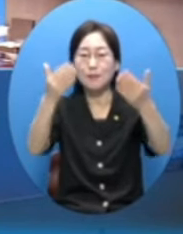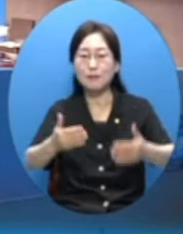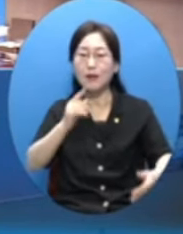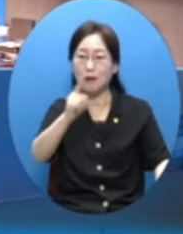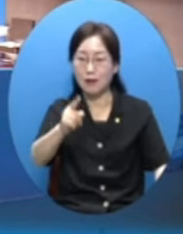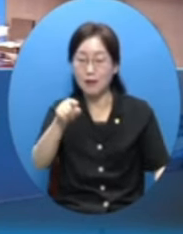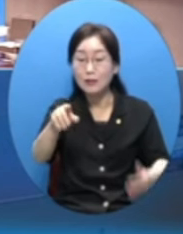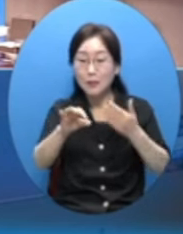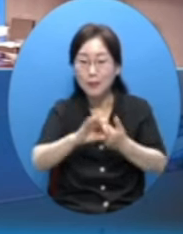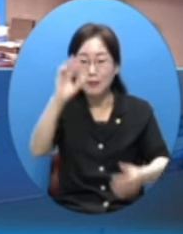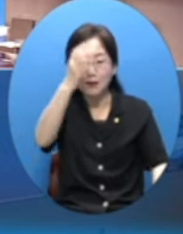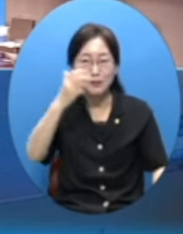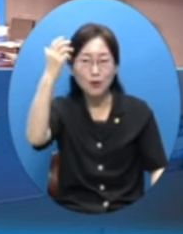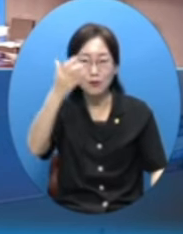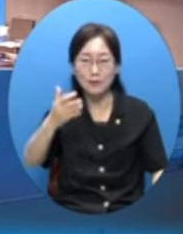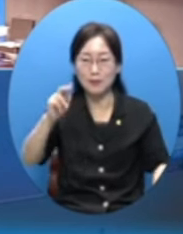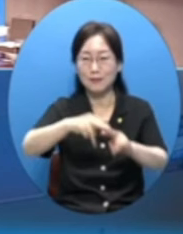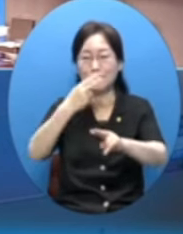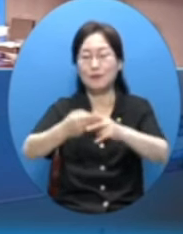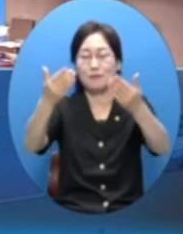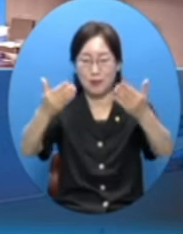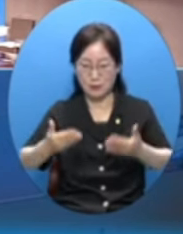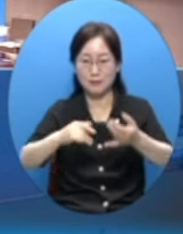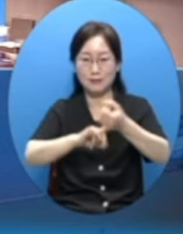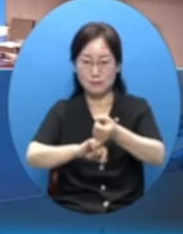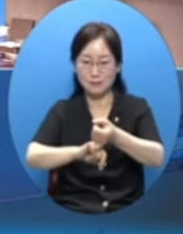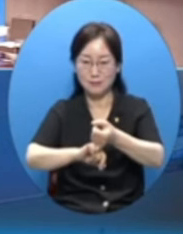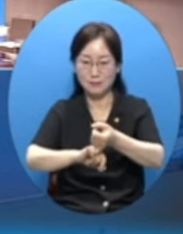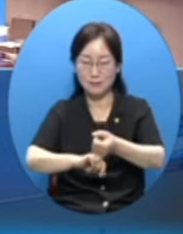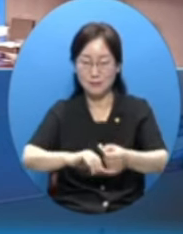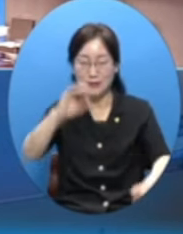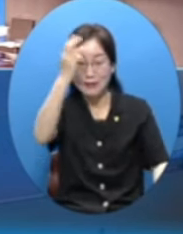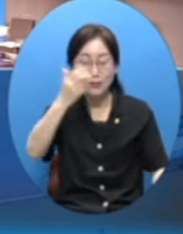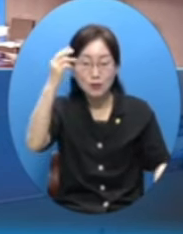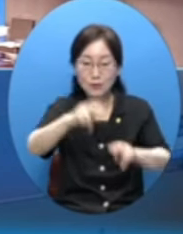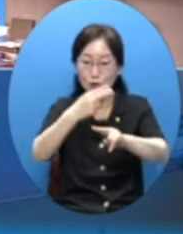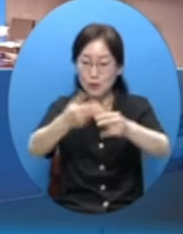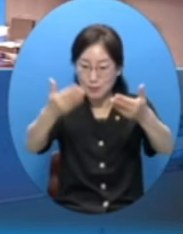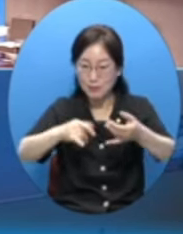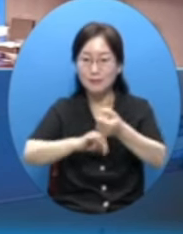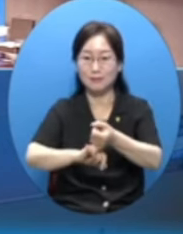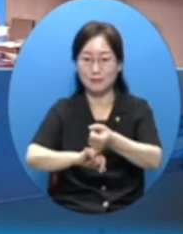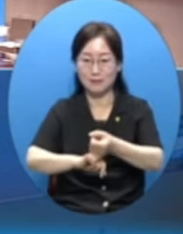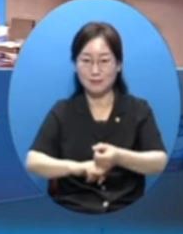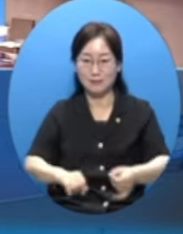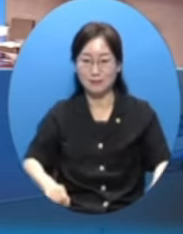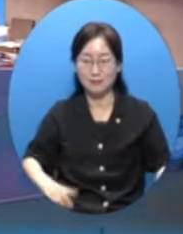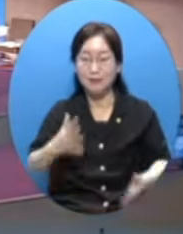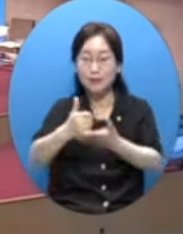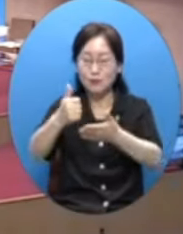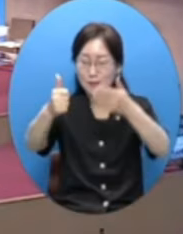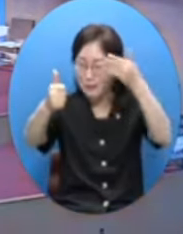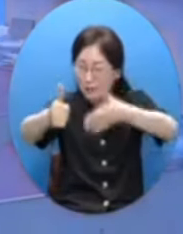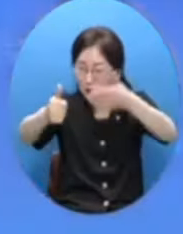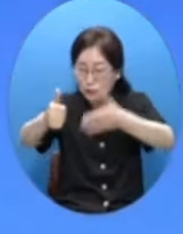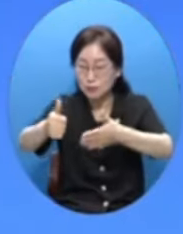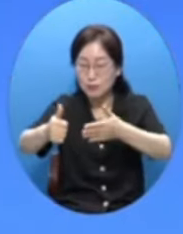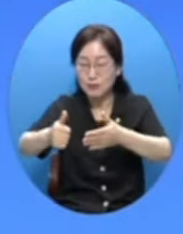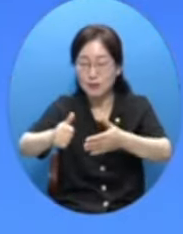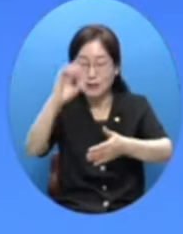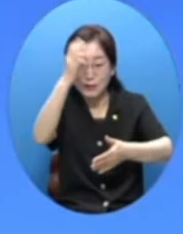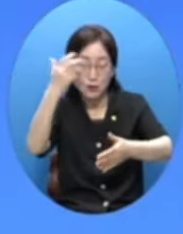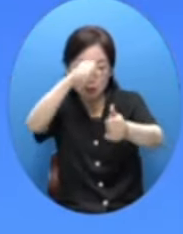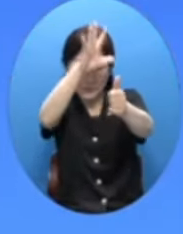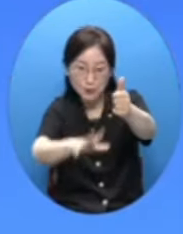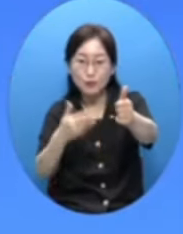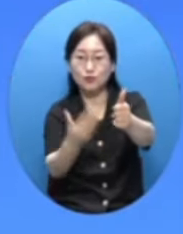그리하면 성령의 선물을 받으리니. 성령의 선물을 받으리니. 주님께 간구할 때 성령이 우리에게 임하는